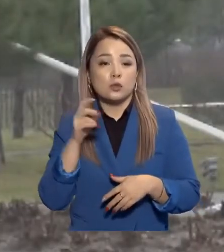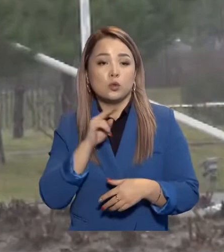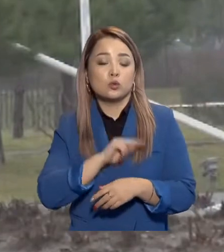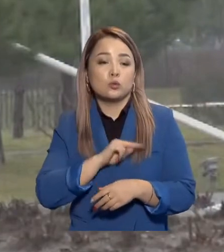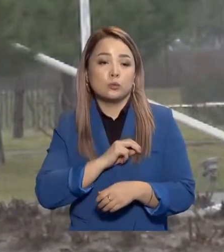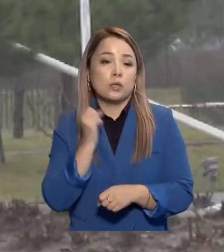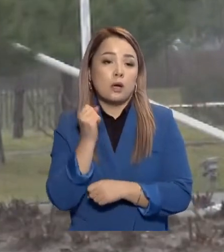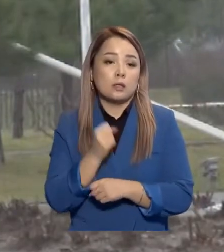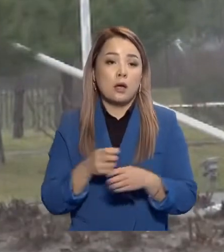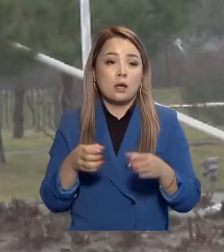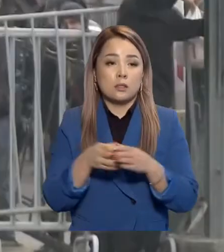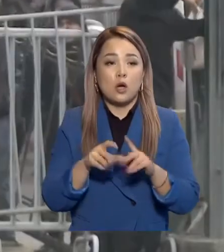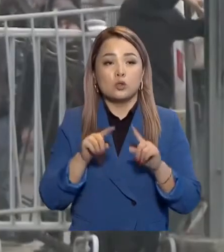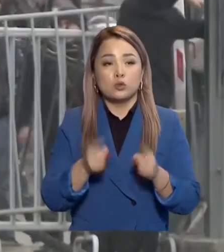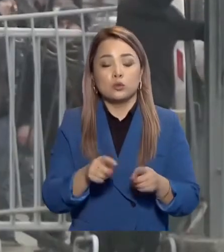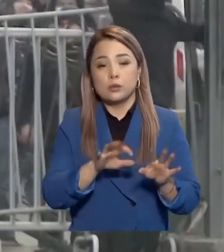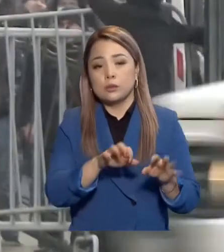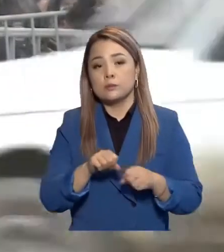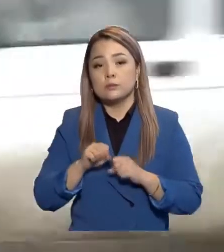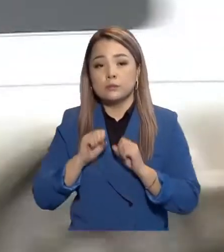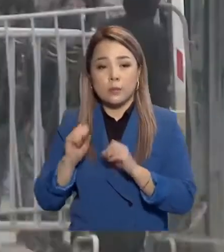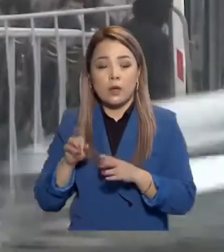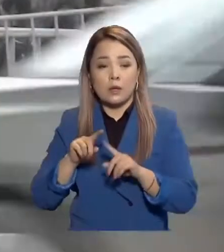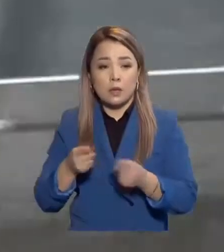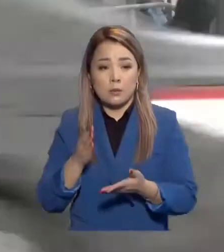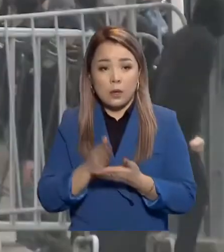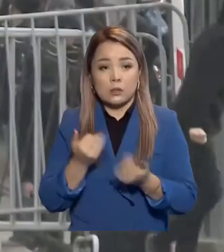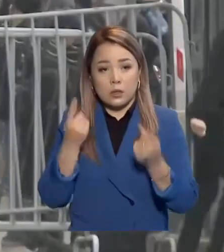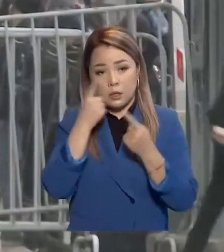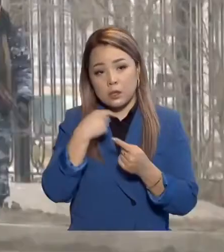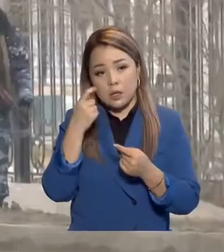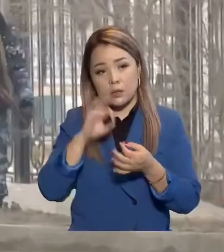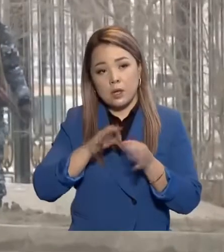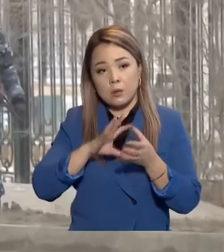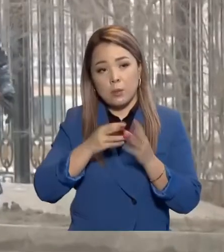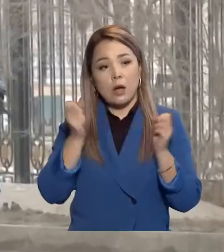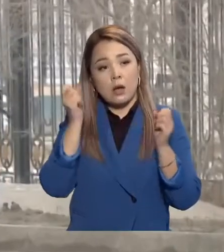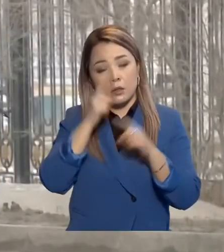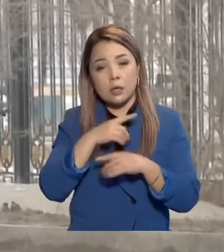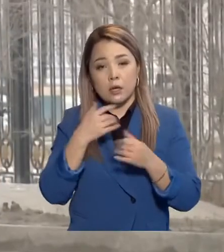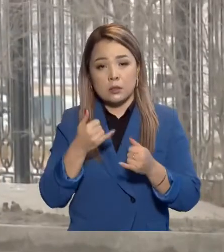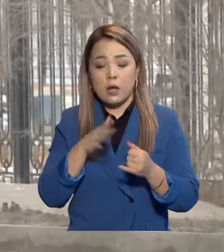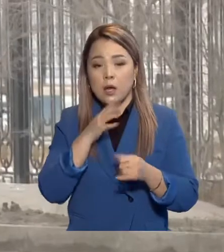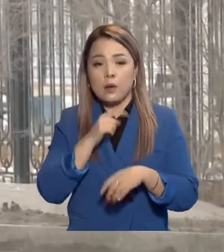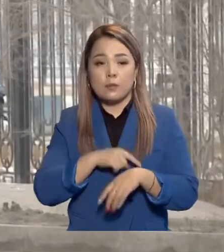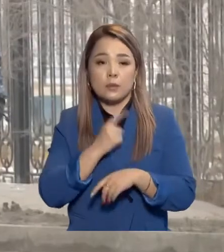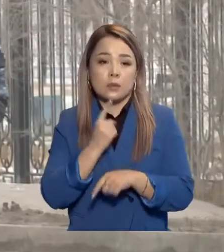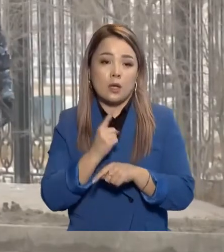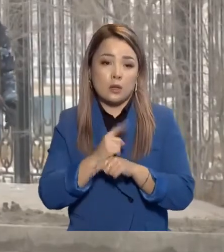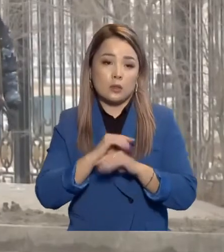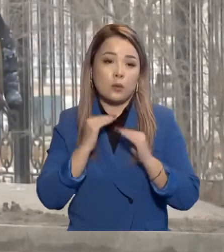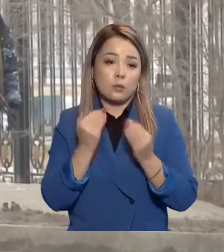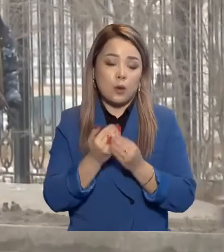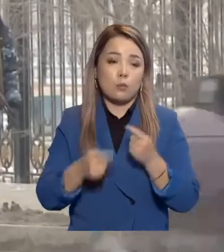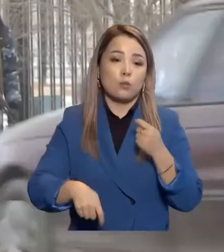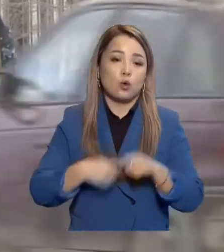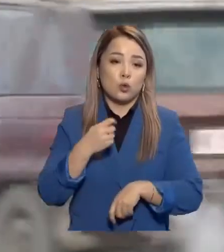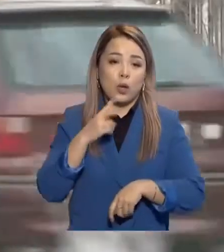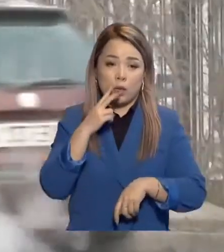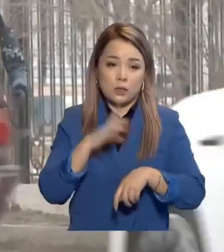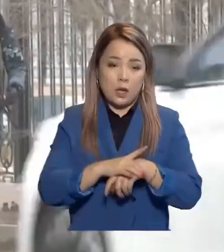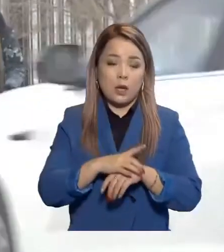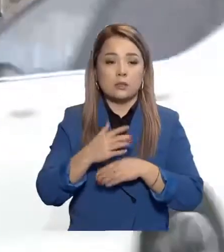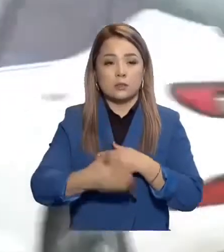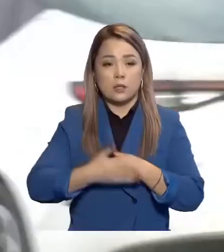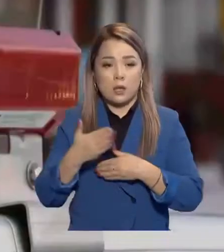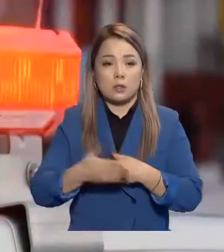жұмысшыларын қоса ұстап алып кетті. Олардың жеке бас мәліметтері анықталып жатыр. Енді барлығы коменданттық сағат ережелерін бұзу тәртібіне сай